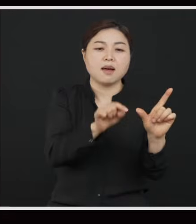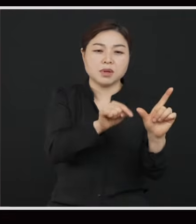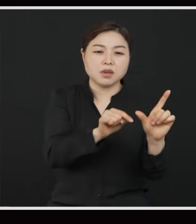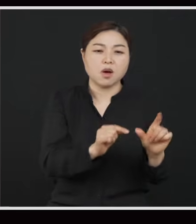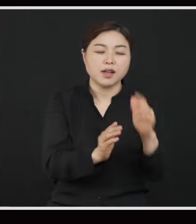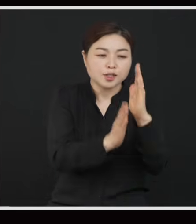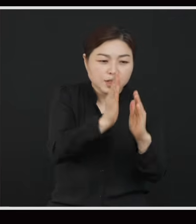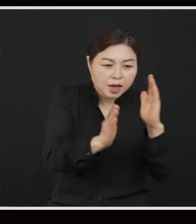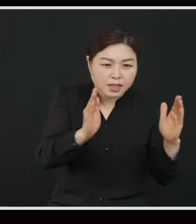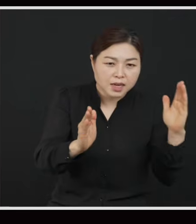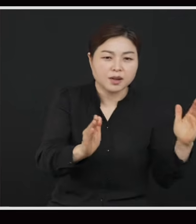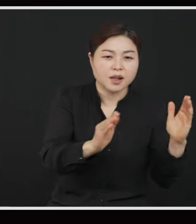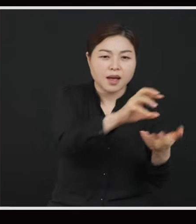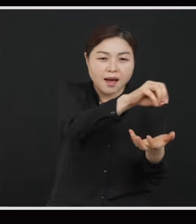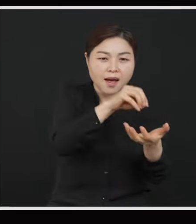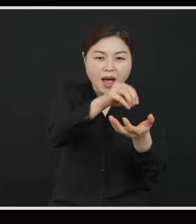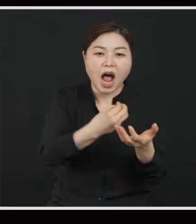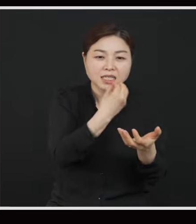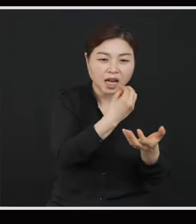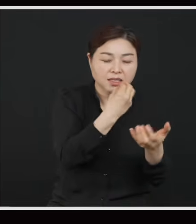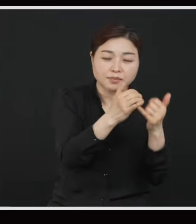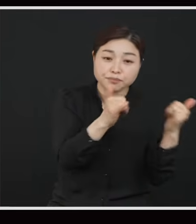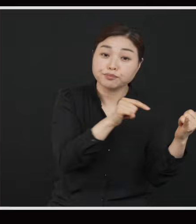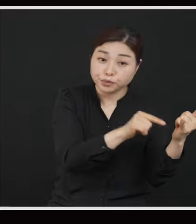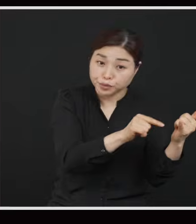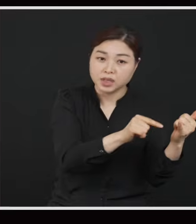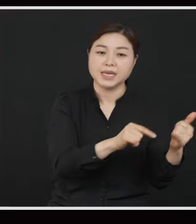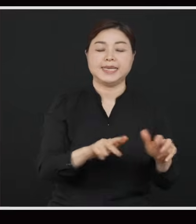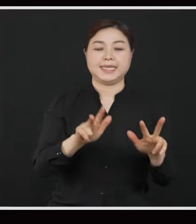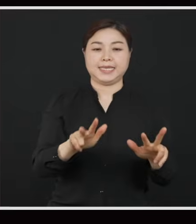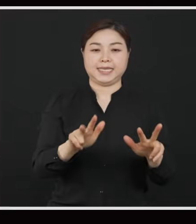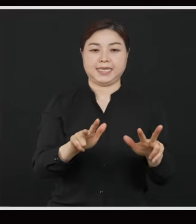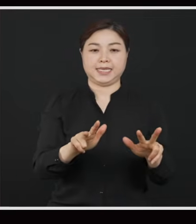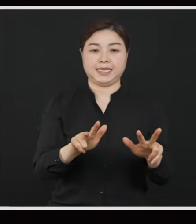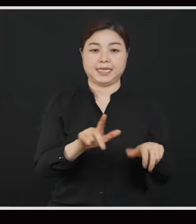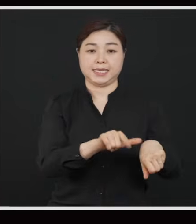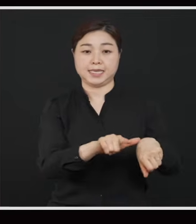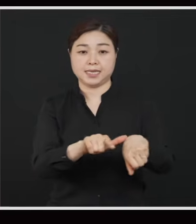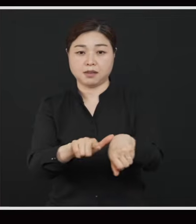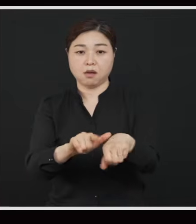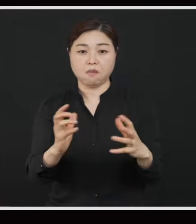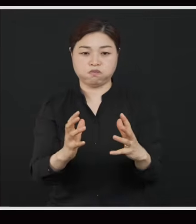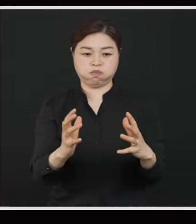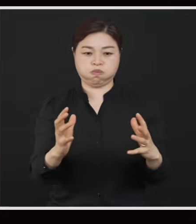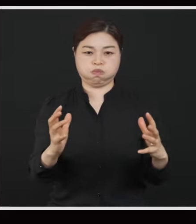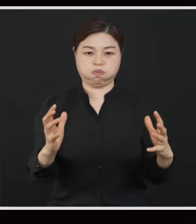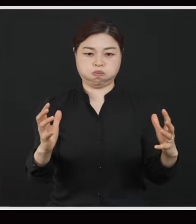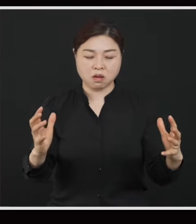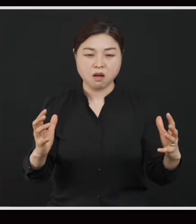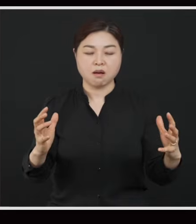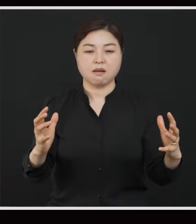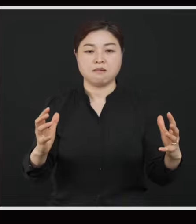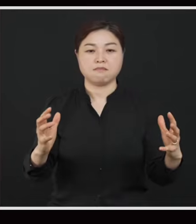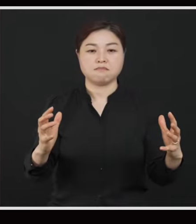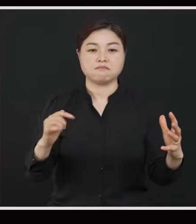거라고는 채식을 주로 하고 이런 분들이었는데, 지금 와가지고 비만율을 주도하는 분들이